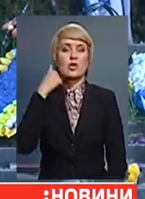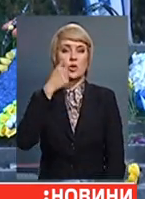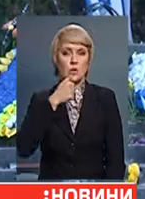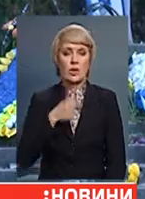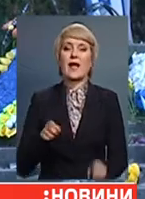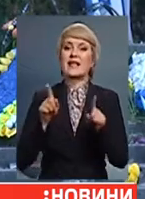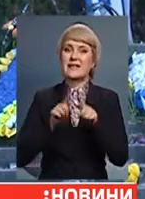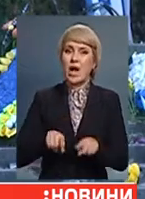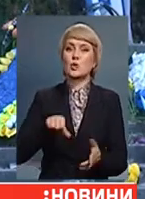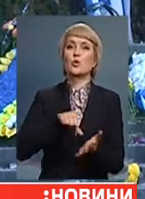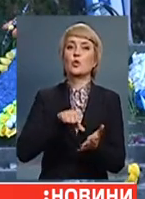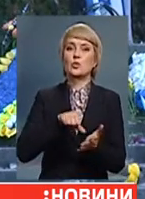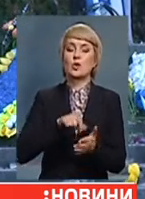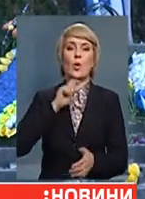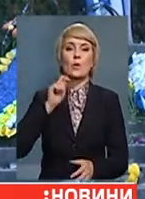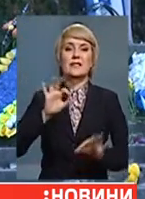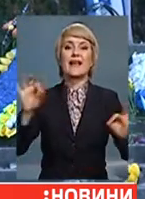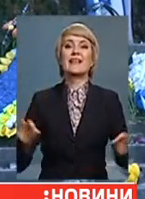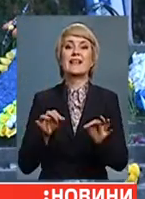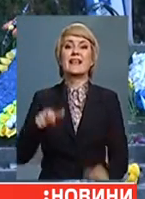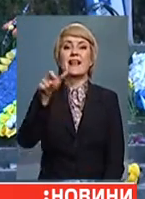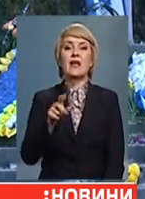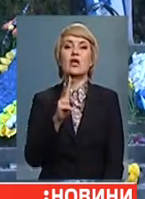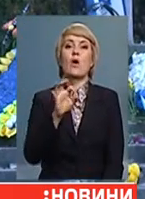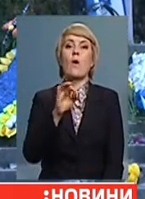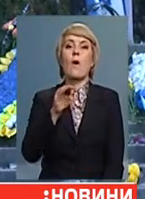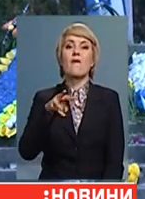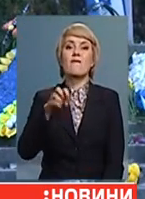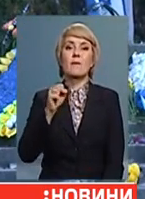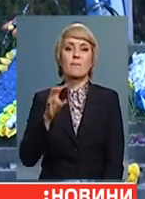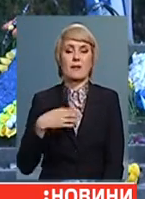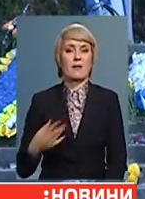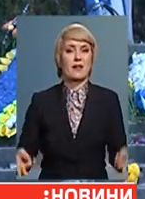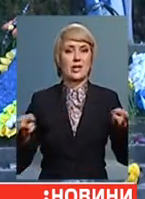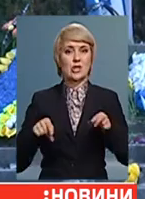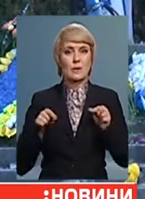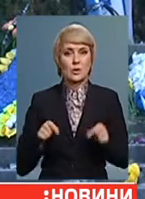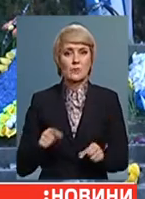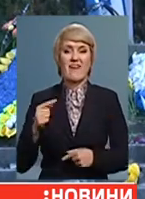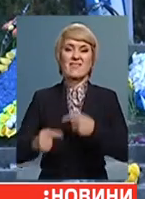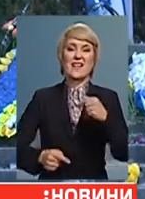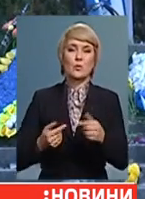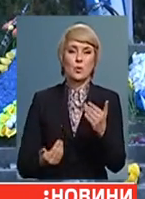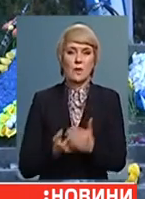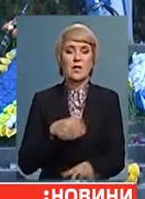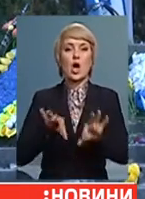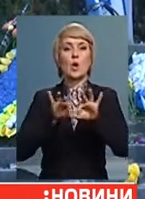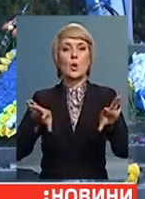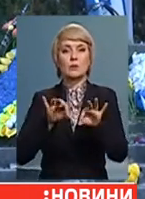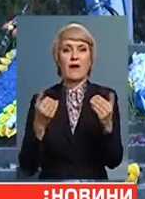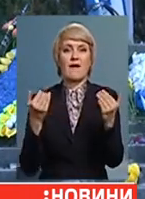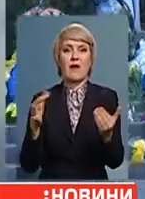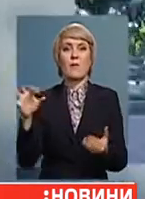братиме участь український диригент Роман Кофман. Ми залишаємося тут і вже у наступних випусках новин розповідатиме вам про